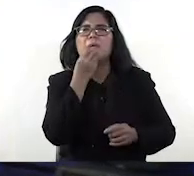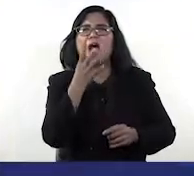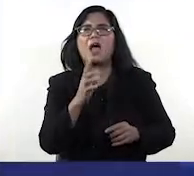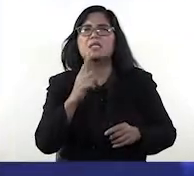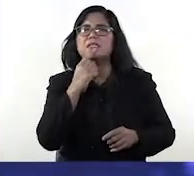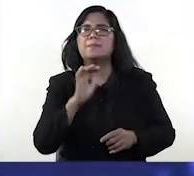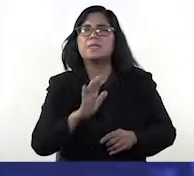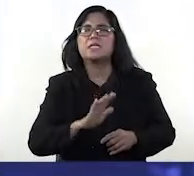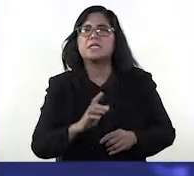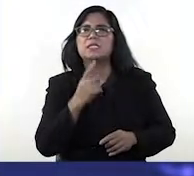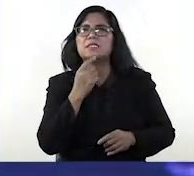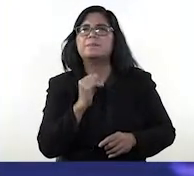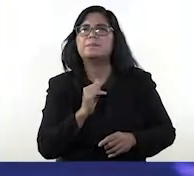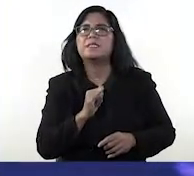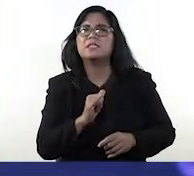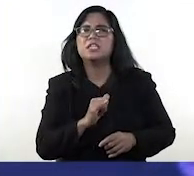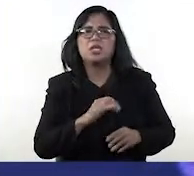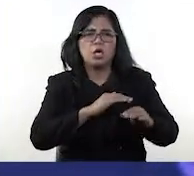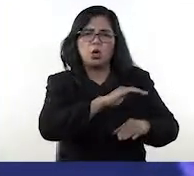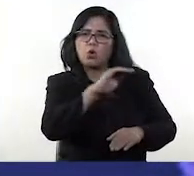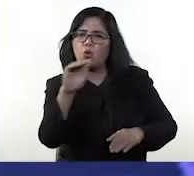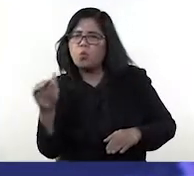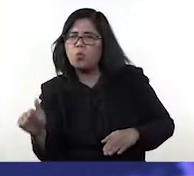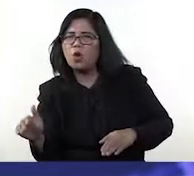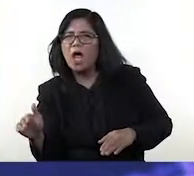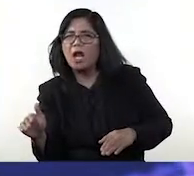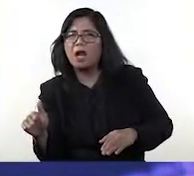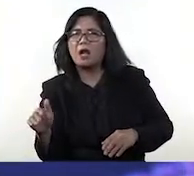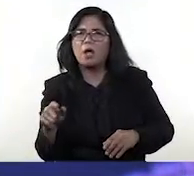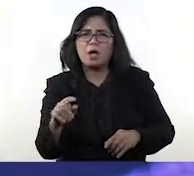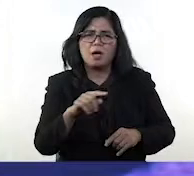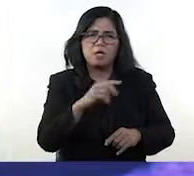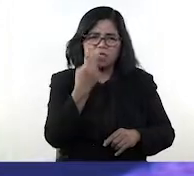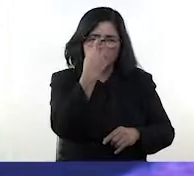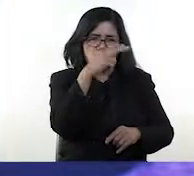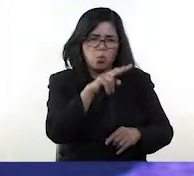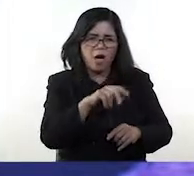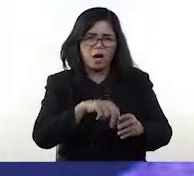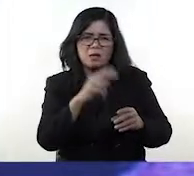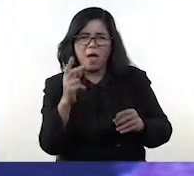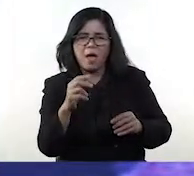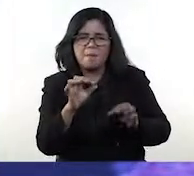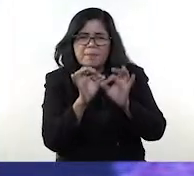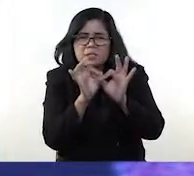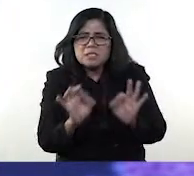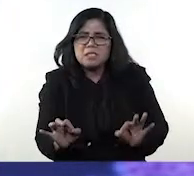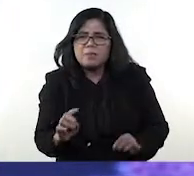bersih di dalam kamu Hai penuh dengan tulang-belulang yang Bos hati-hati